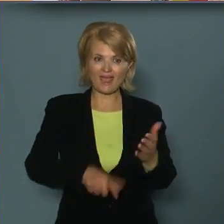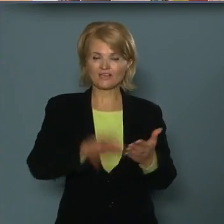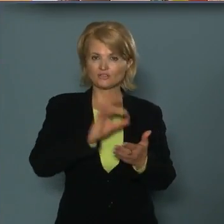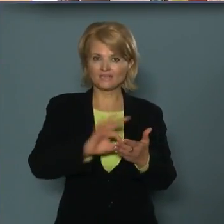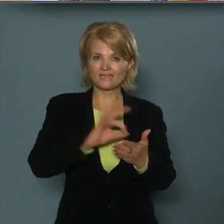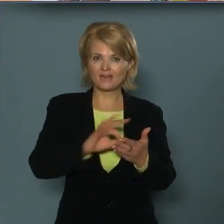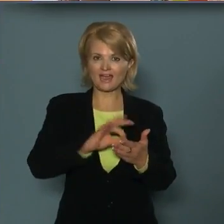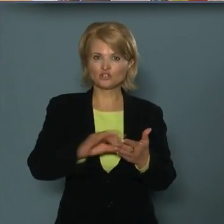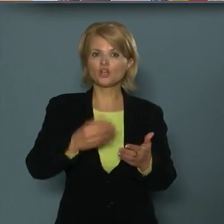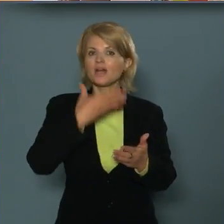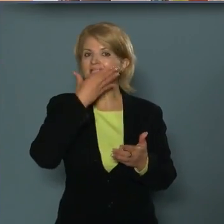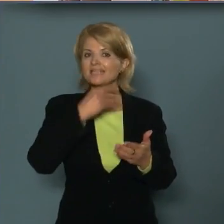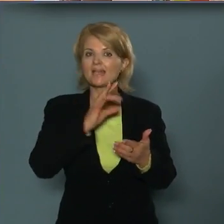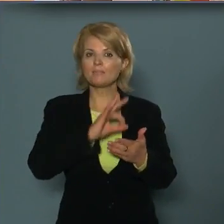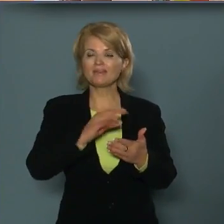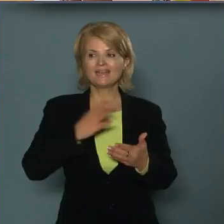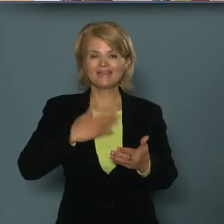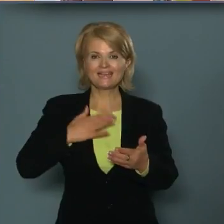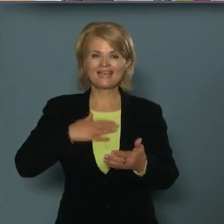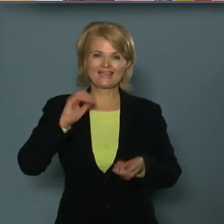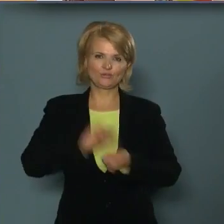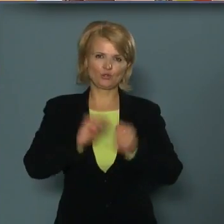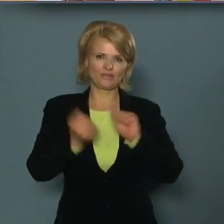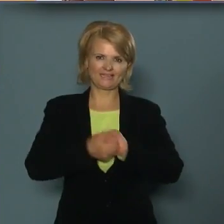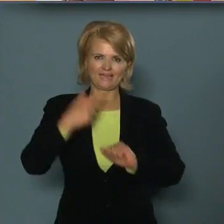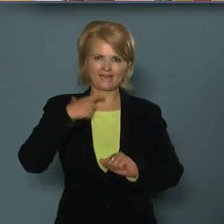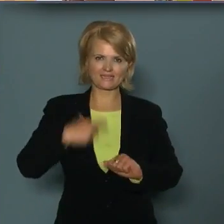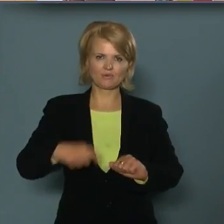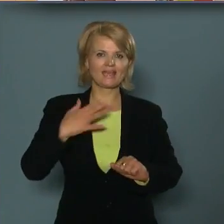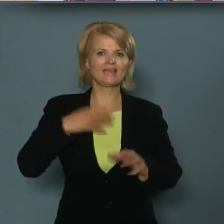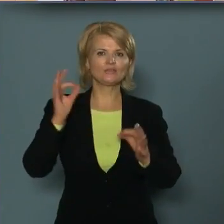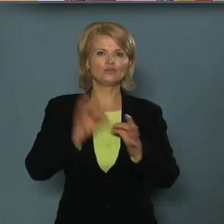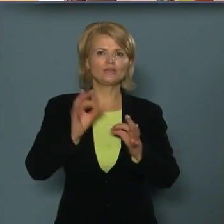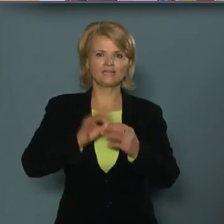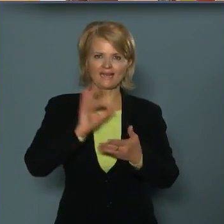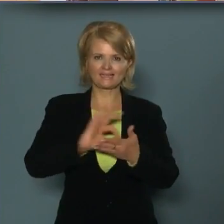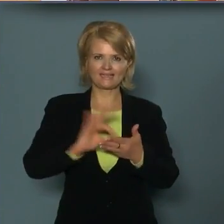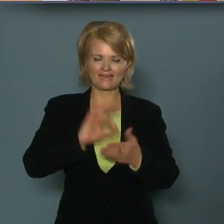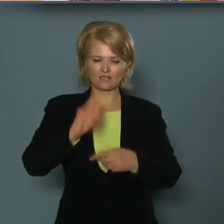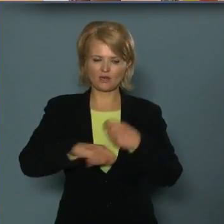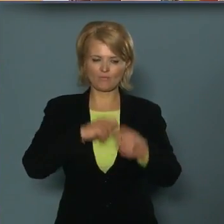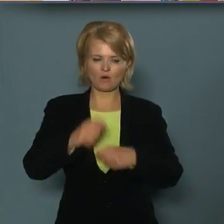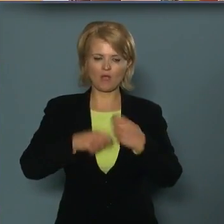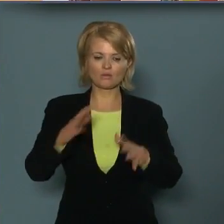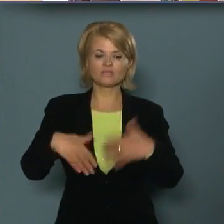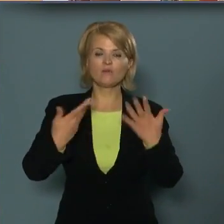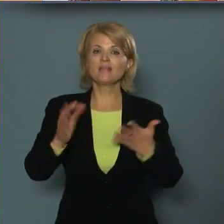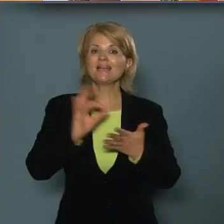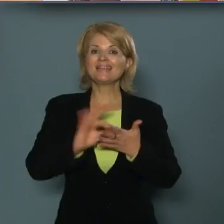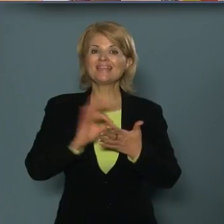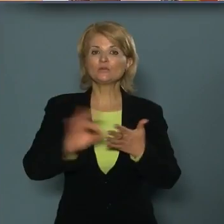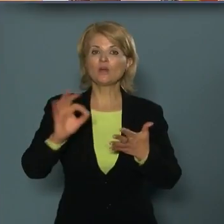Hát én magam történész vagyok, én inkább történetírással foglalkoztam, vagy pedig